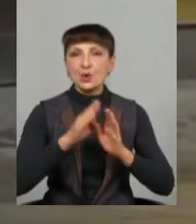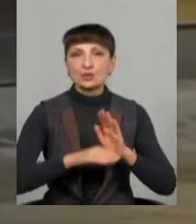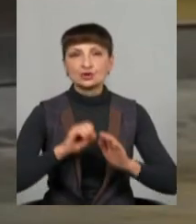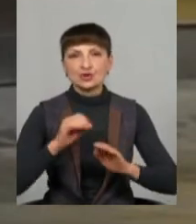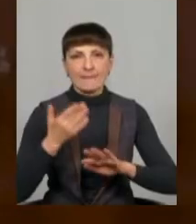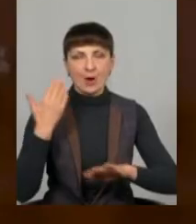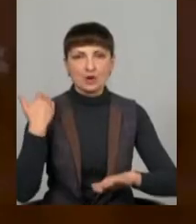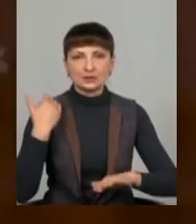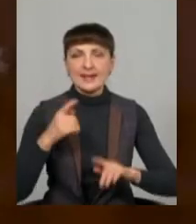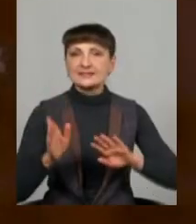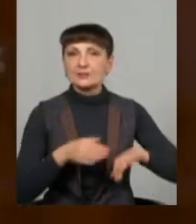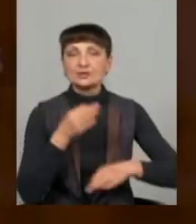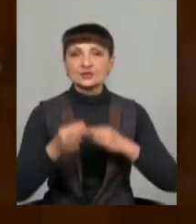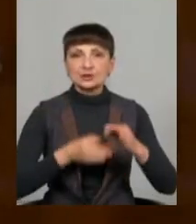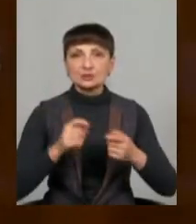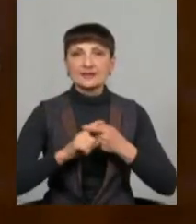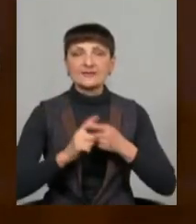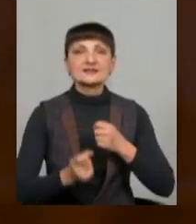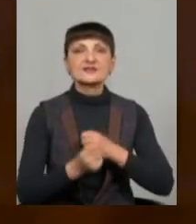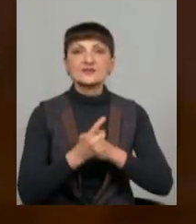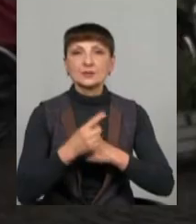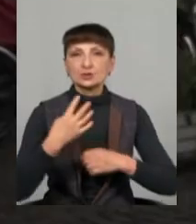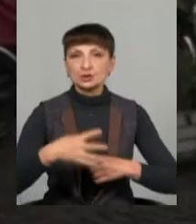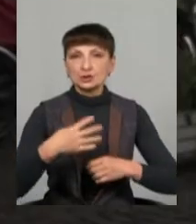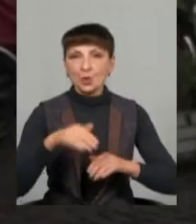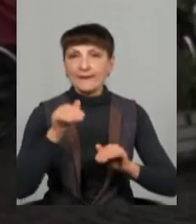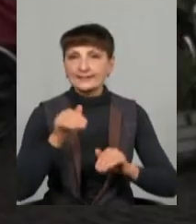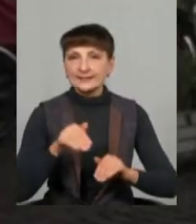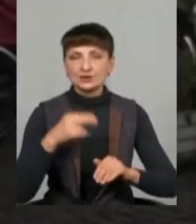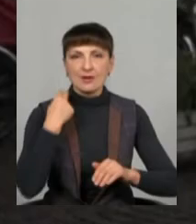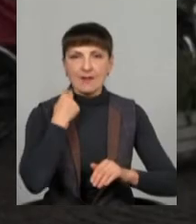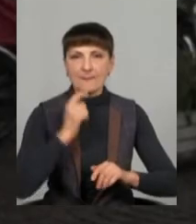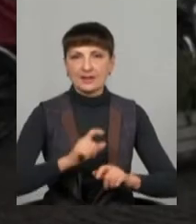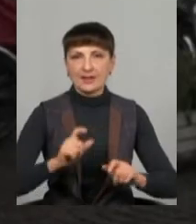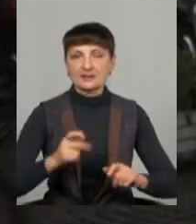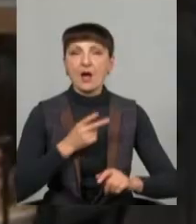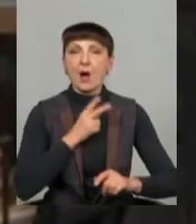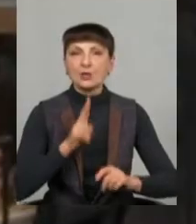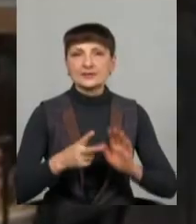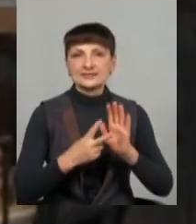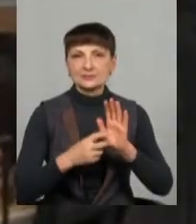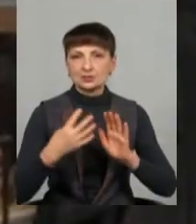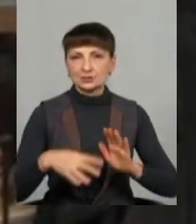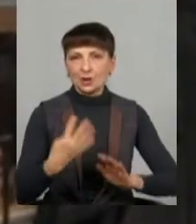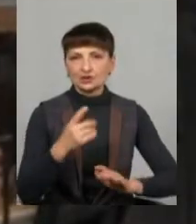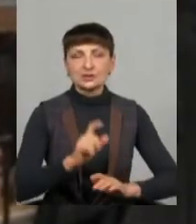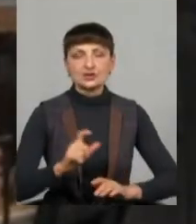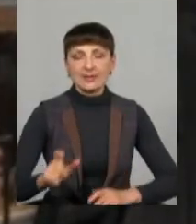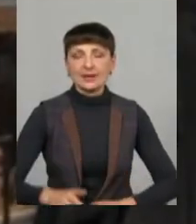предыдущей. За минувшие сутки инфекция выявлена почти у 40 тысяч британцев. Умерли 744